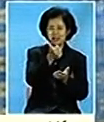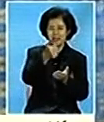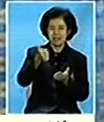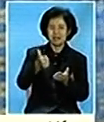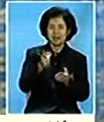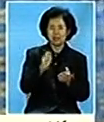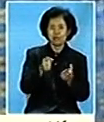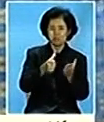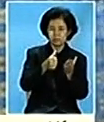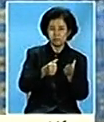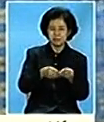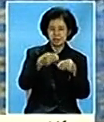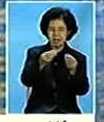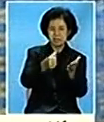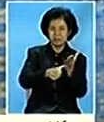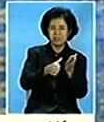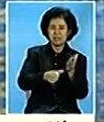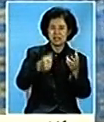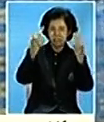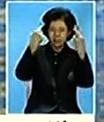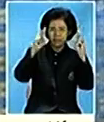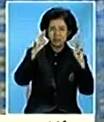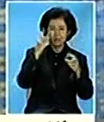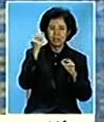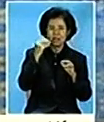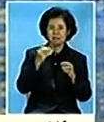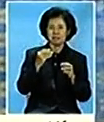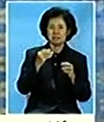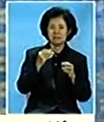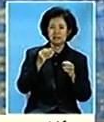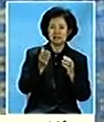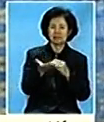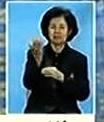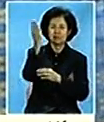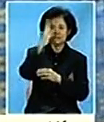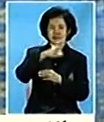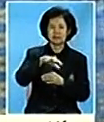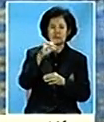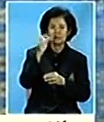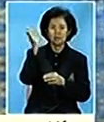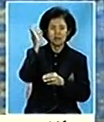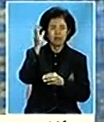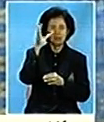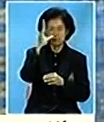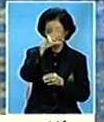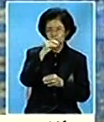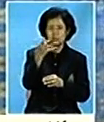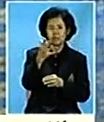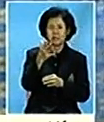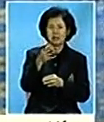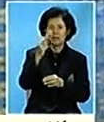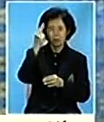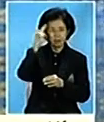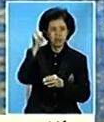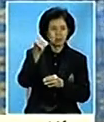านรัฐมนตรีท่านน่ารักนะครับทั้งวันทั้งคืนไม่เคยง่วงนะครับรอฟังเราอย่างดีต้องขอขอบคุณท่านด้วยรู้จักท่านตั้